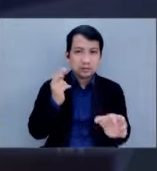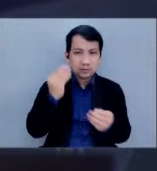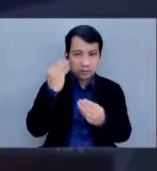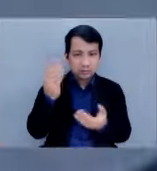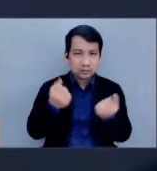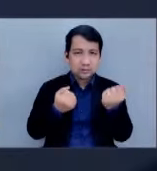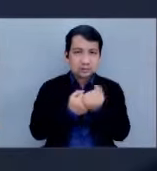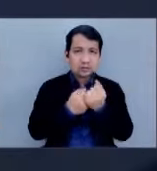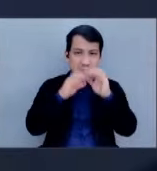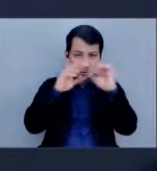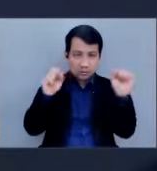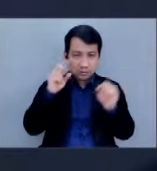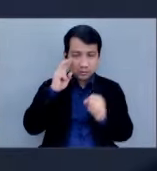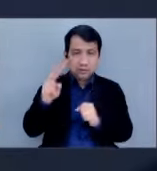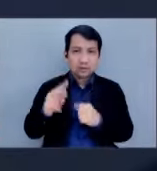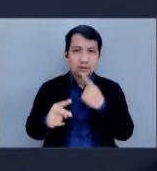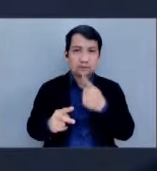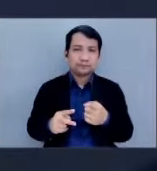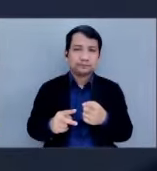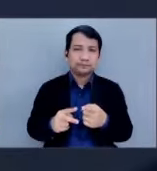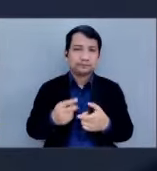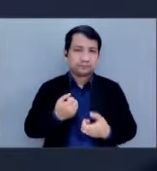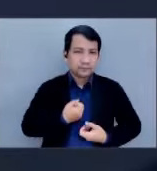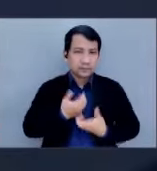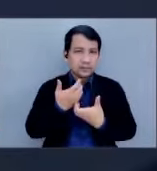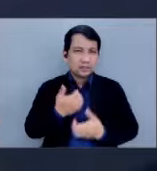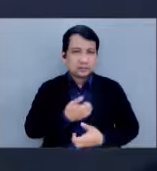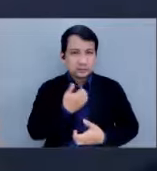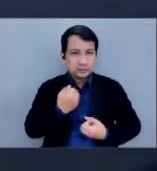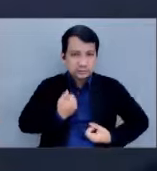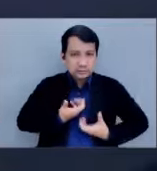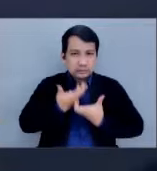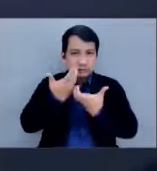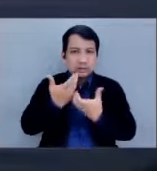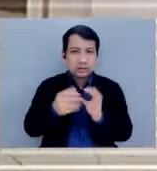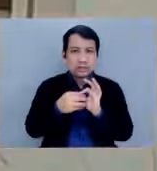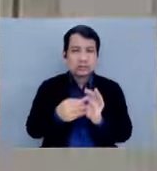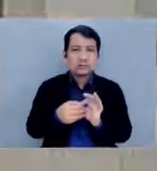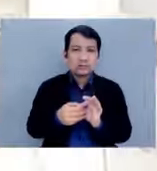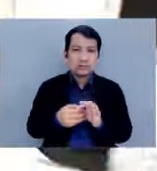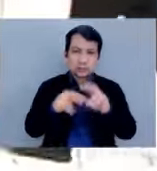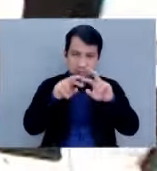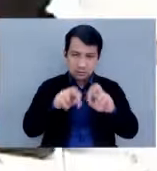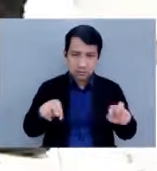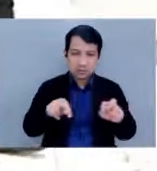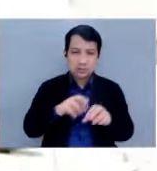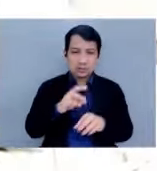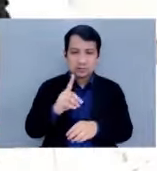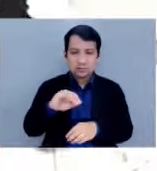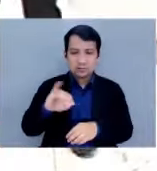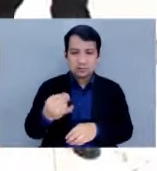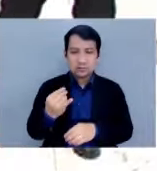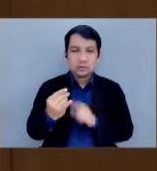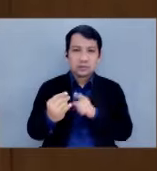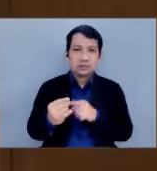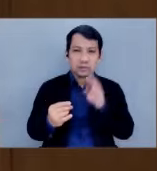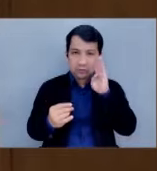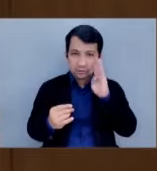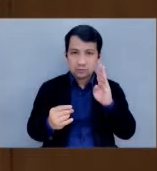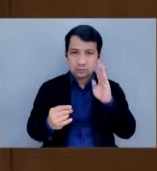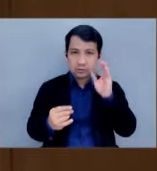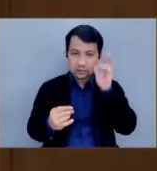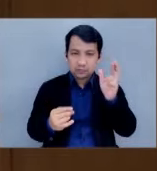PBBM. Pero aminado si Alvarez na nadala siya ng kanyang damdamin. Pinaiimbisigahan na ni Justice Secretary Boying Remulla ang panawagan